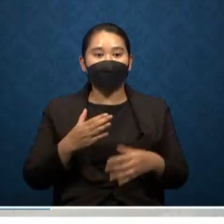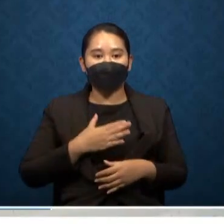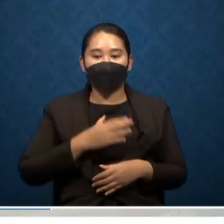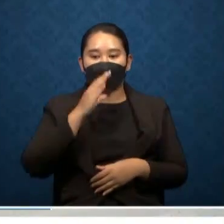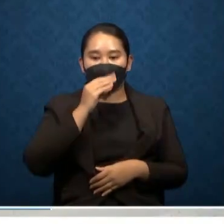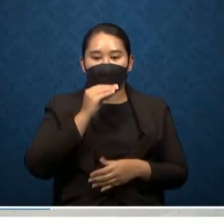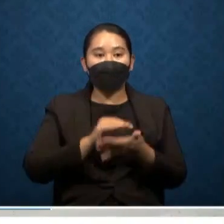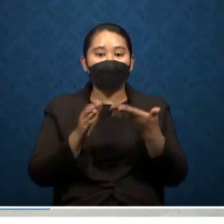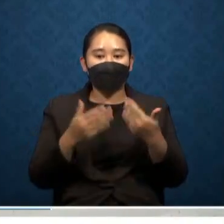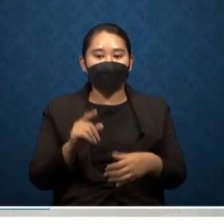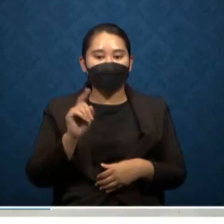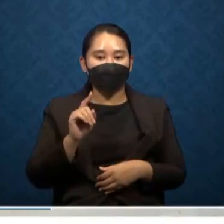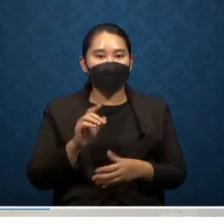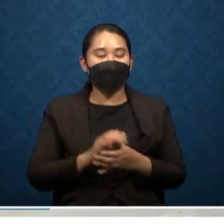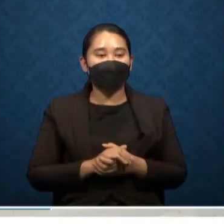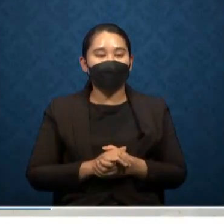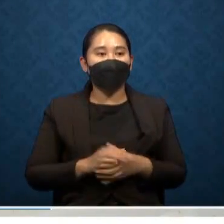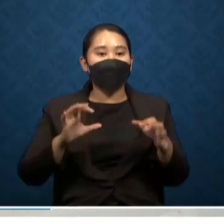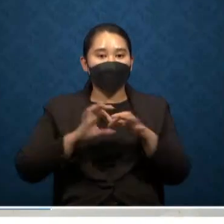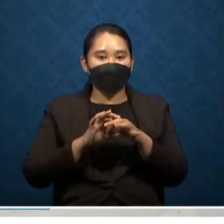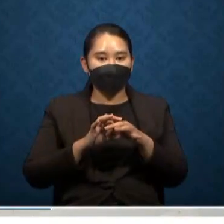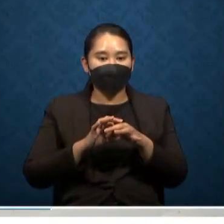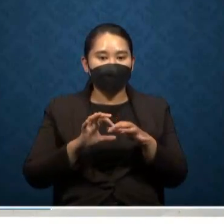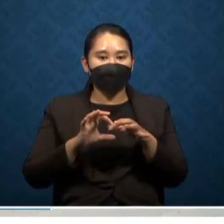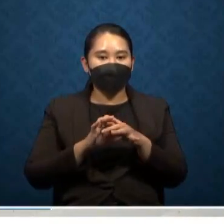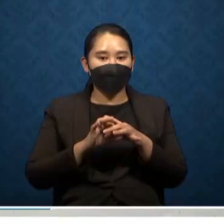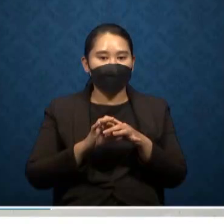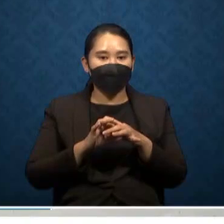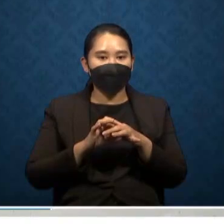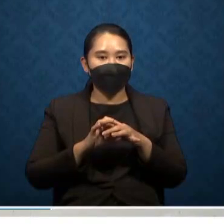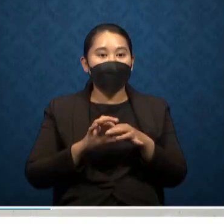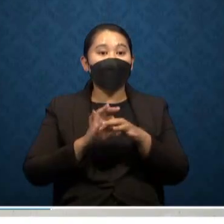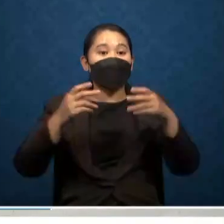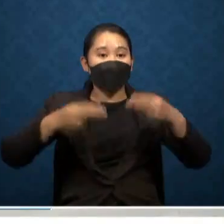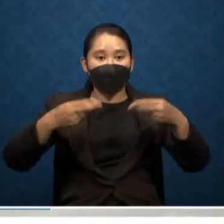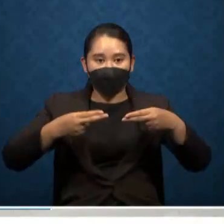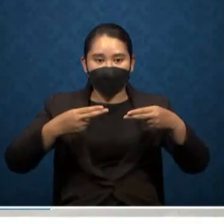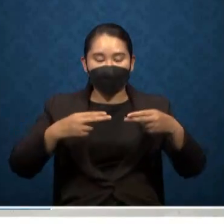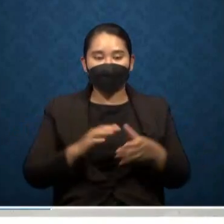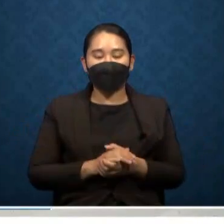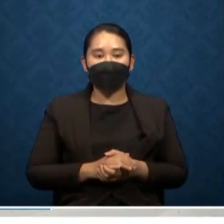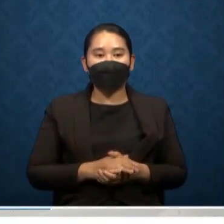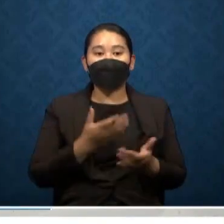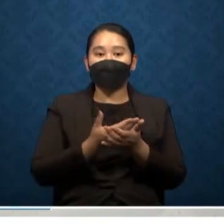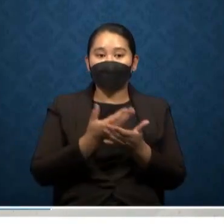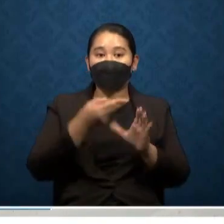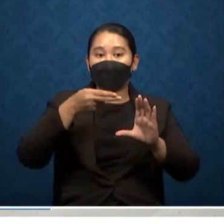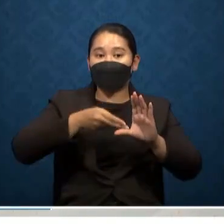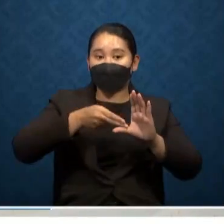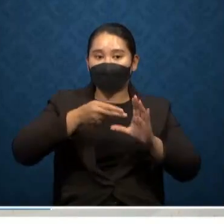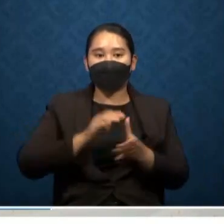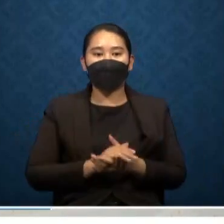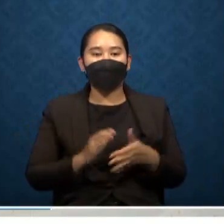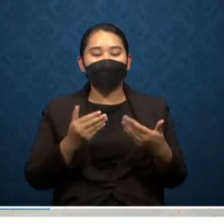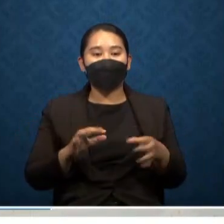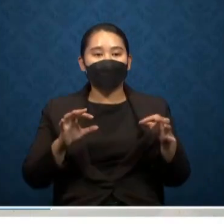าสักครู่นึงคือในเรื่องของวิกฤตทางด้านสงครามกับในเรื่องของราคาน้ำมันนั้นรวมทั้